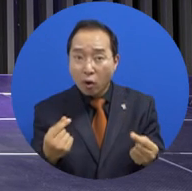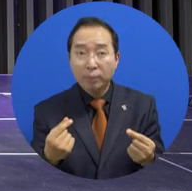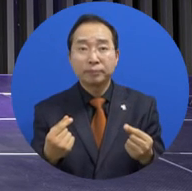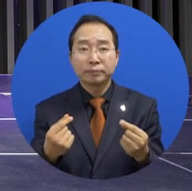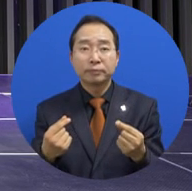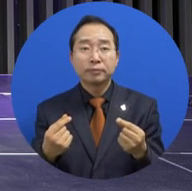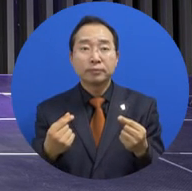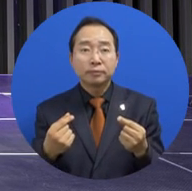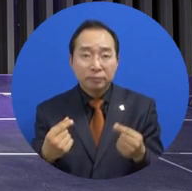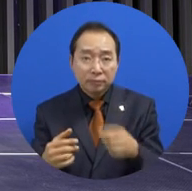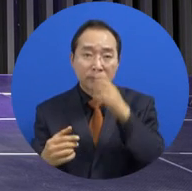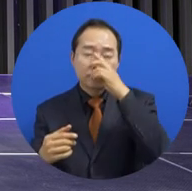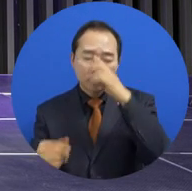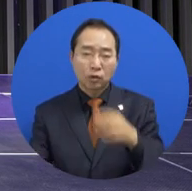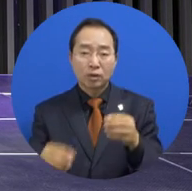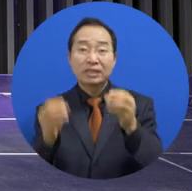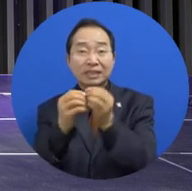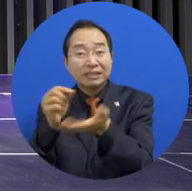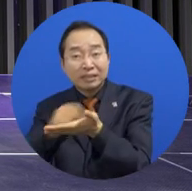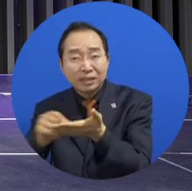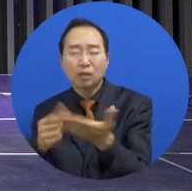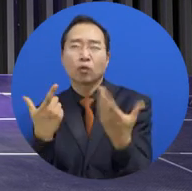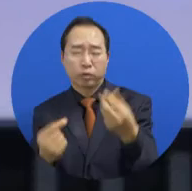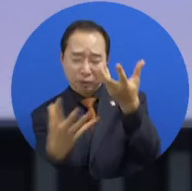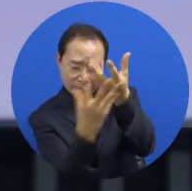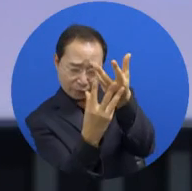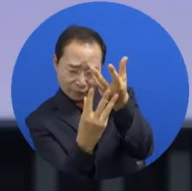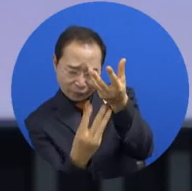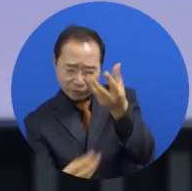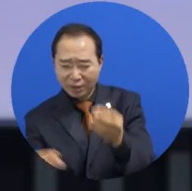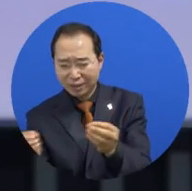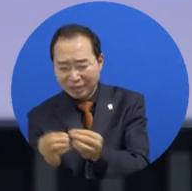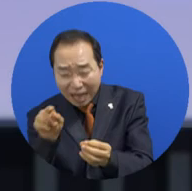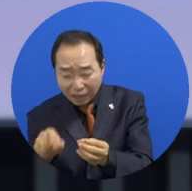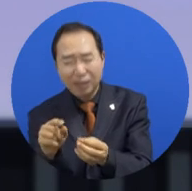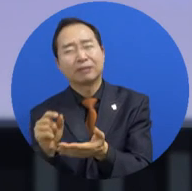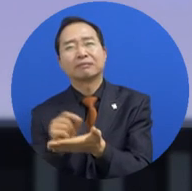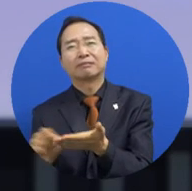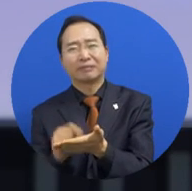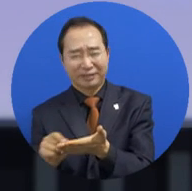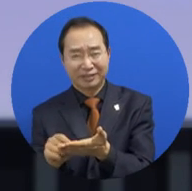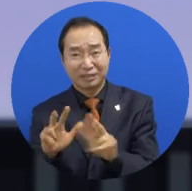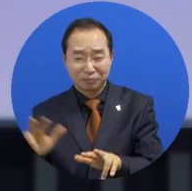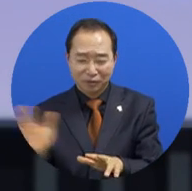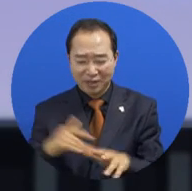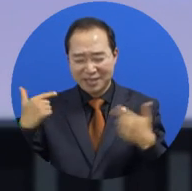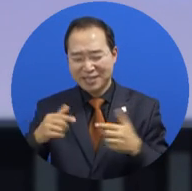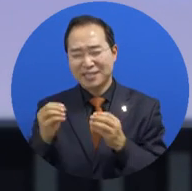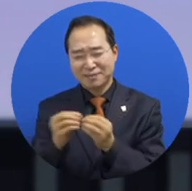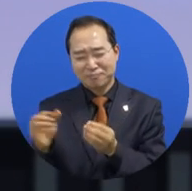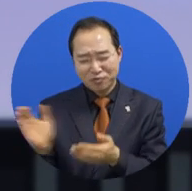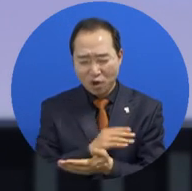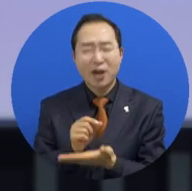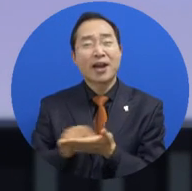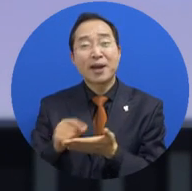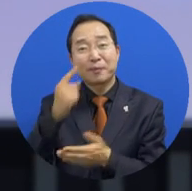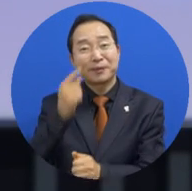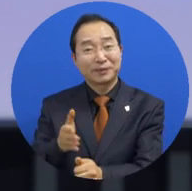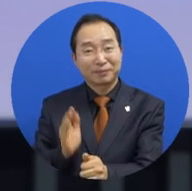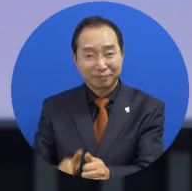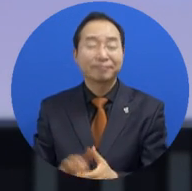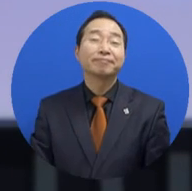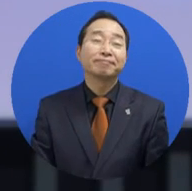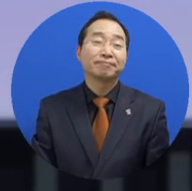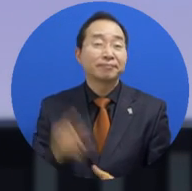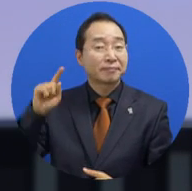딱 한 방울의 향수로 표현하는 것처럼 말이죠. 오늘 당장 일기장부터 한번 꺼내봐야겠습니다. 사색의